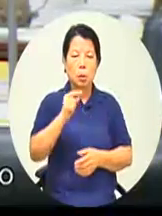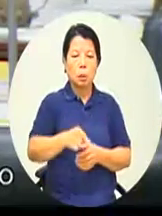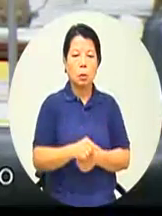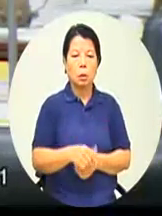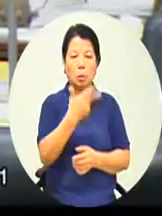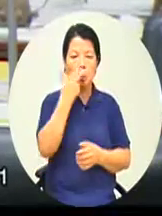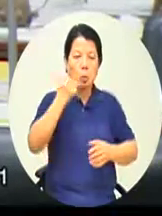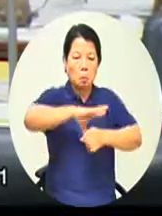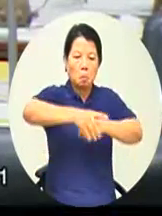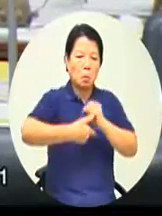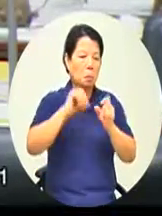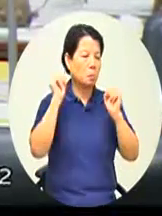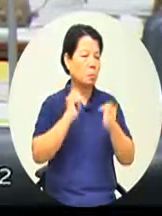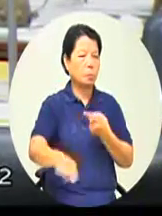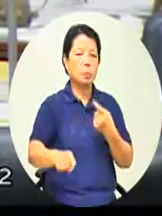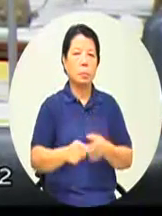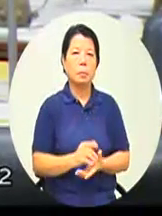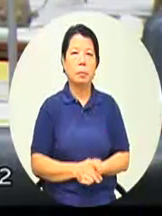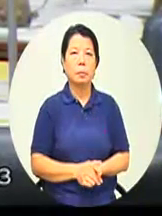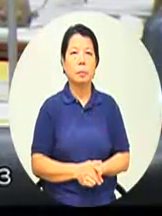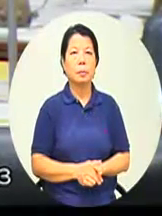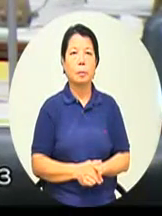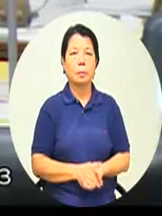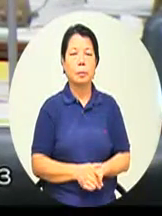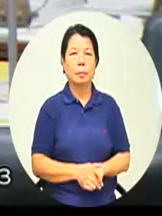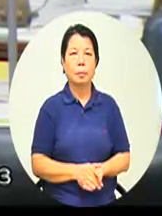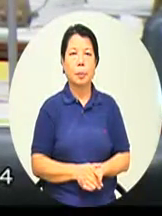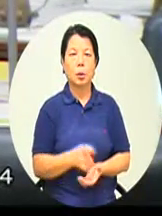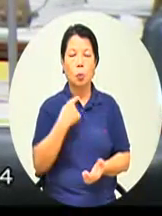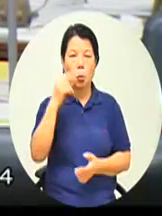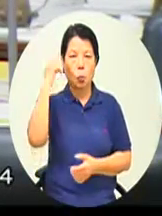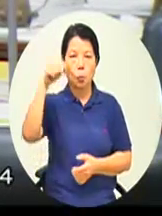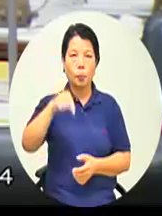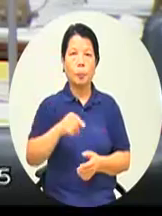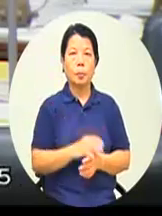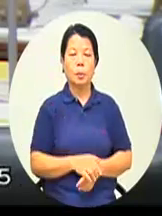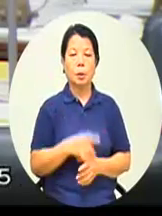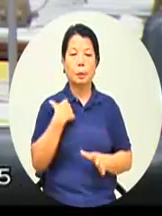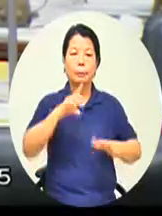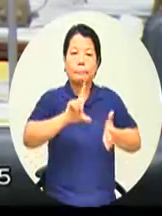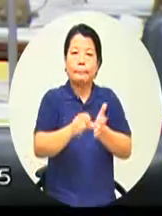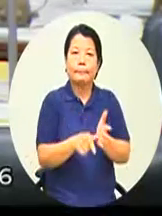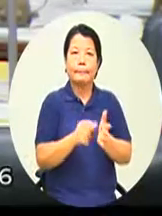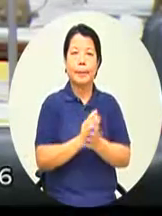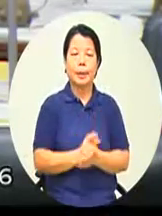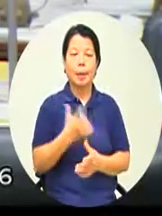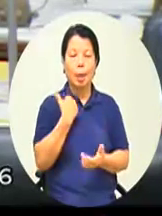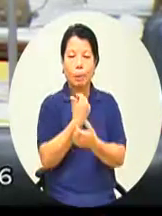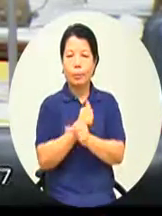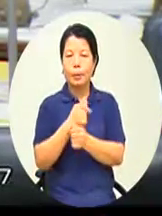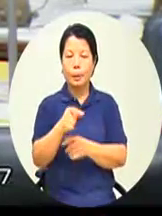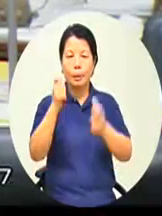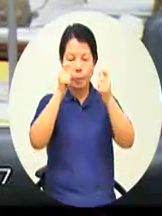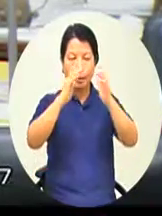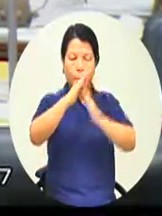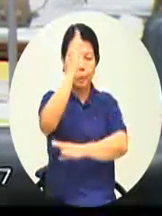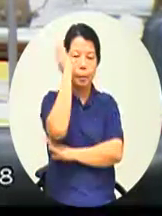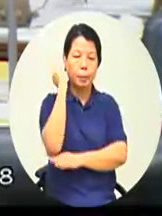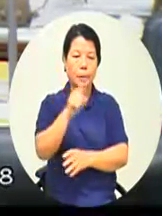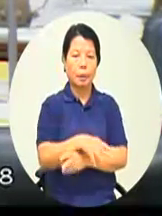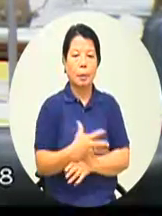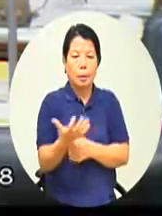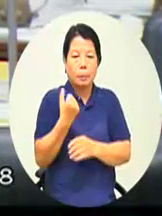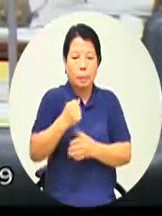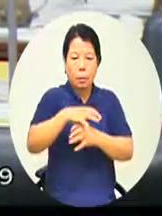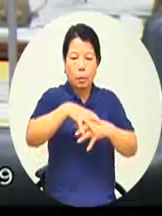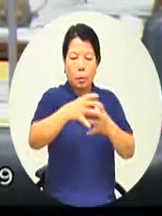包。那所以呢，我感觉这个无时无刻都在考验着高雄市政府的执政的团